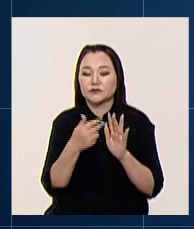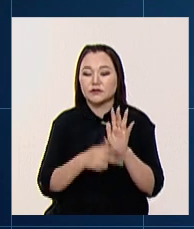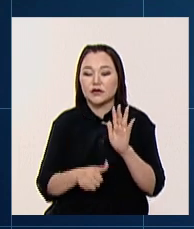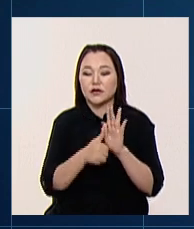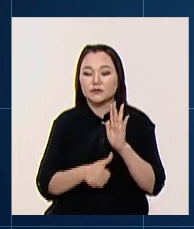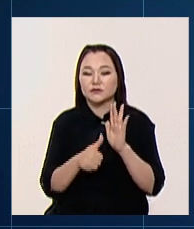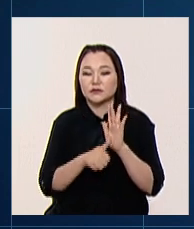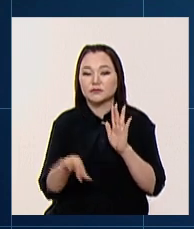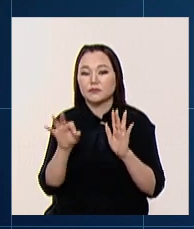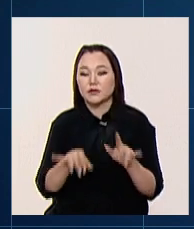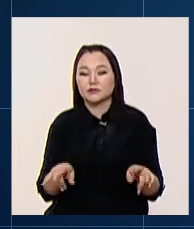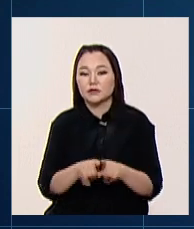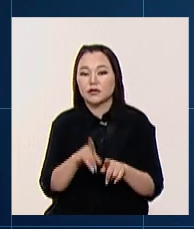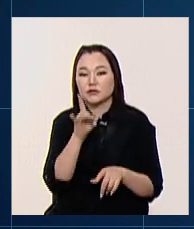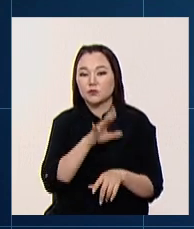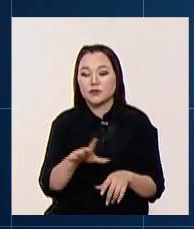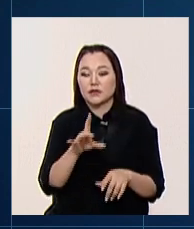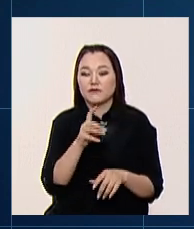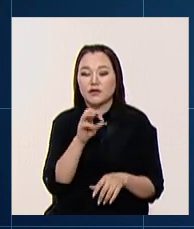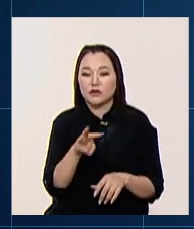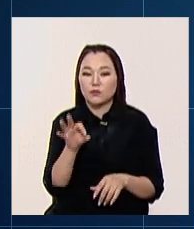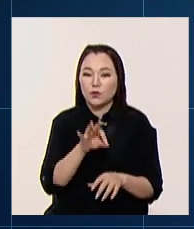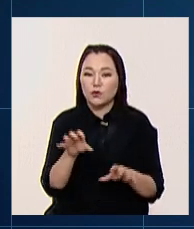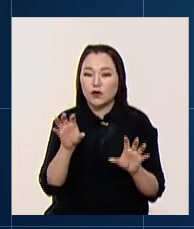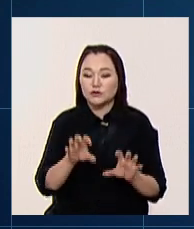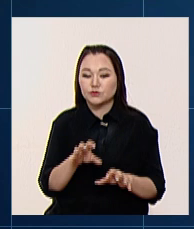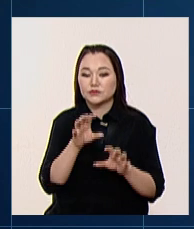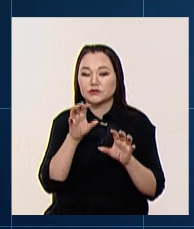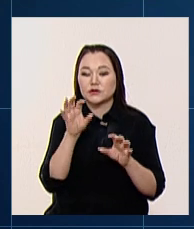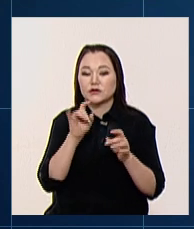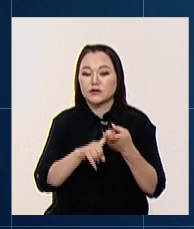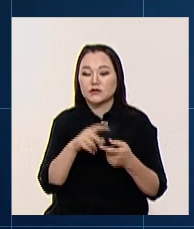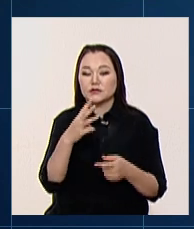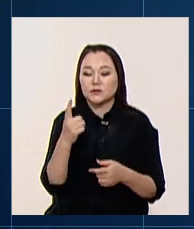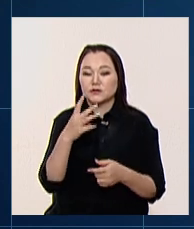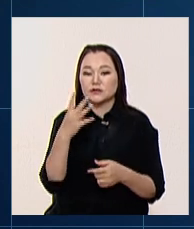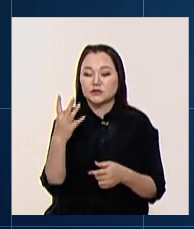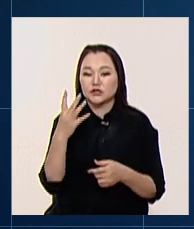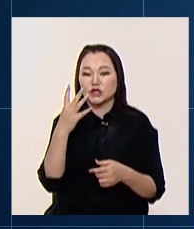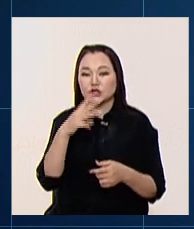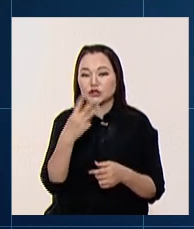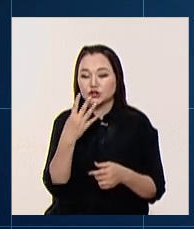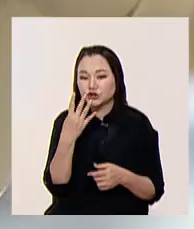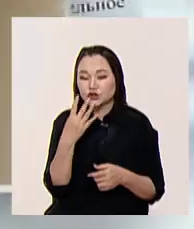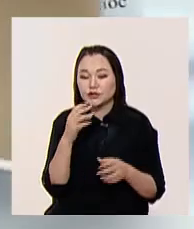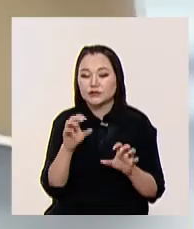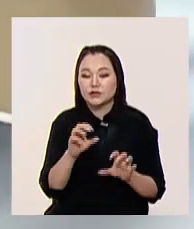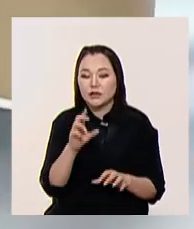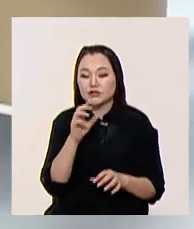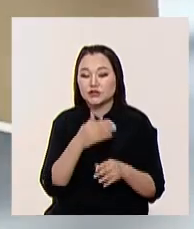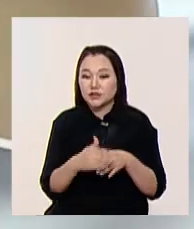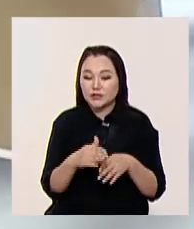18,66%. Осылайша республикалық референдум туралы конституциялық заңның 31-34 баптары негізінде